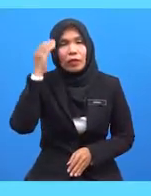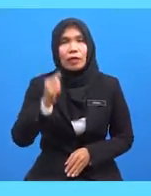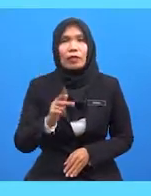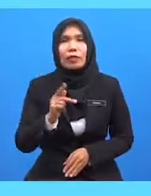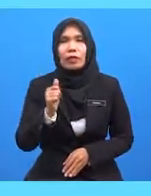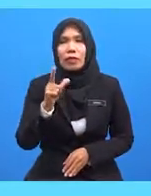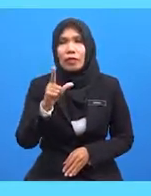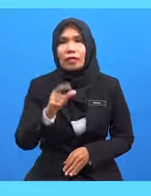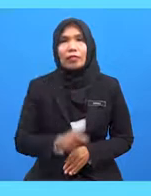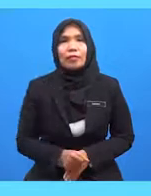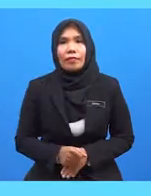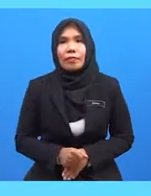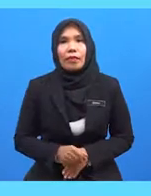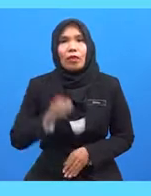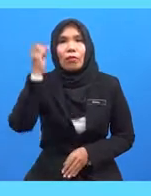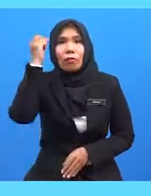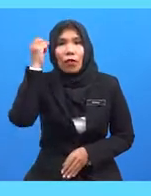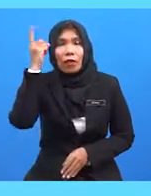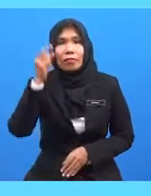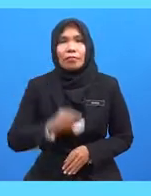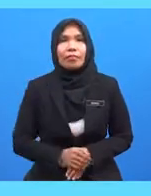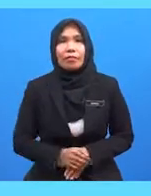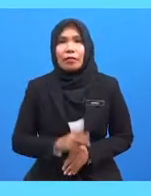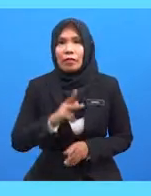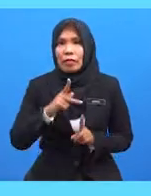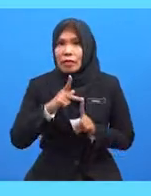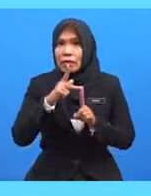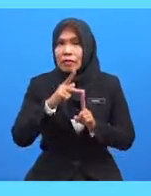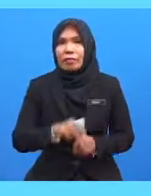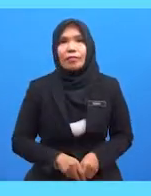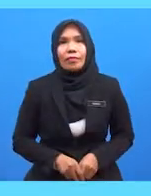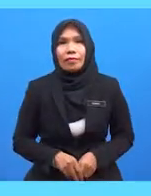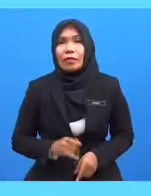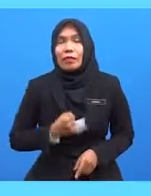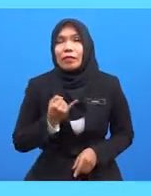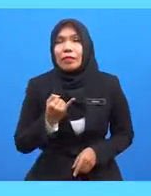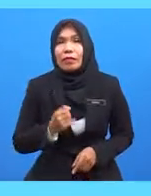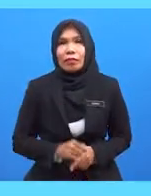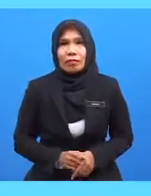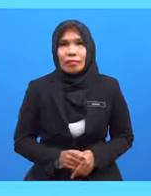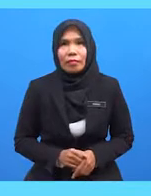syak, faham, nafsu, khusus, khas, ikhlas,